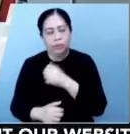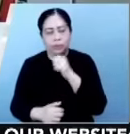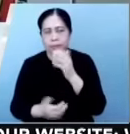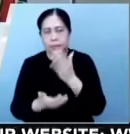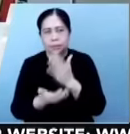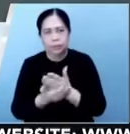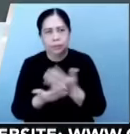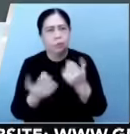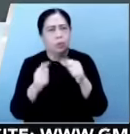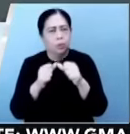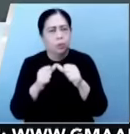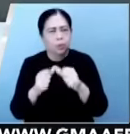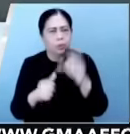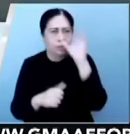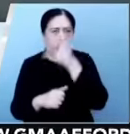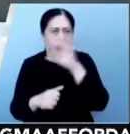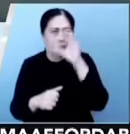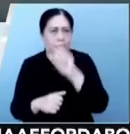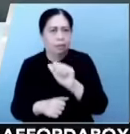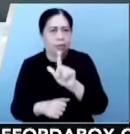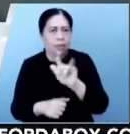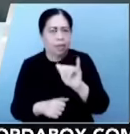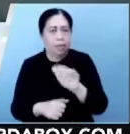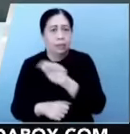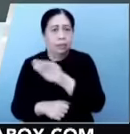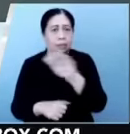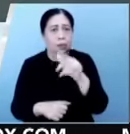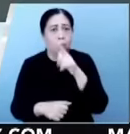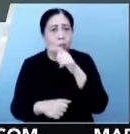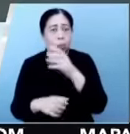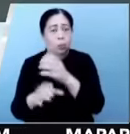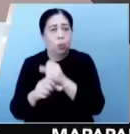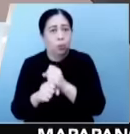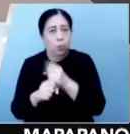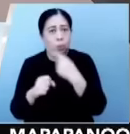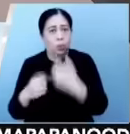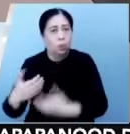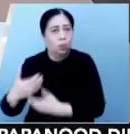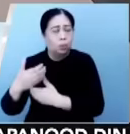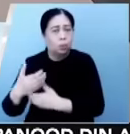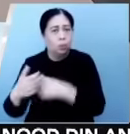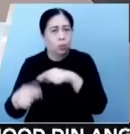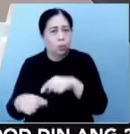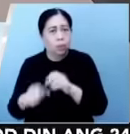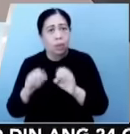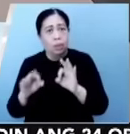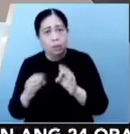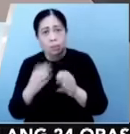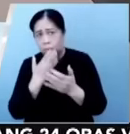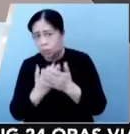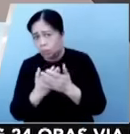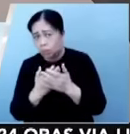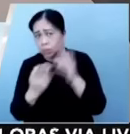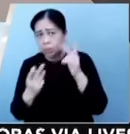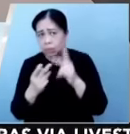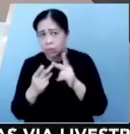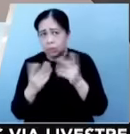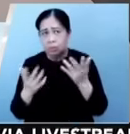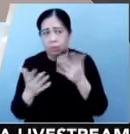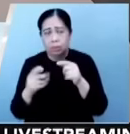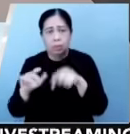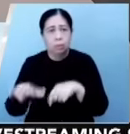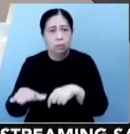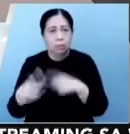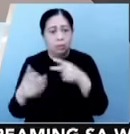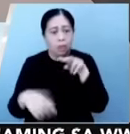paghahanap kay Ali at panawagan nila sa nakuha ng may bitbit sa bata. Kung maganda intention niya, baka yung bata nakita niya